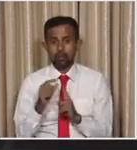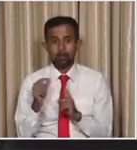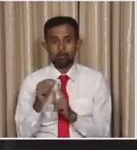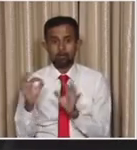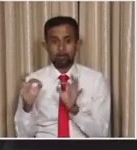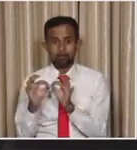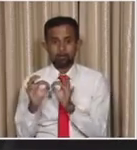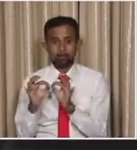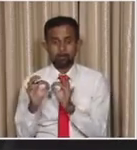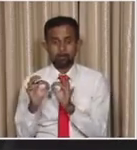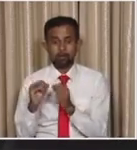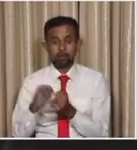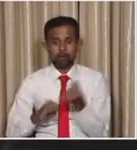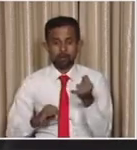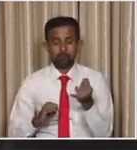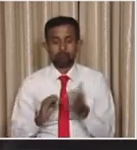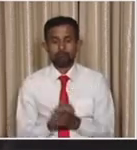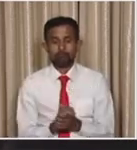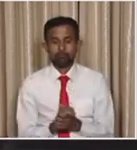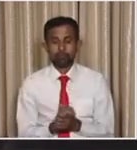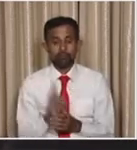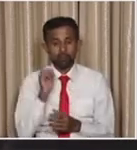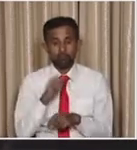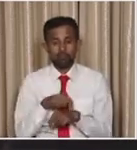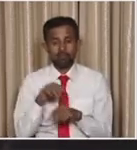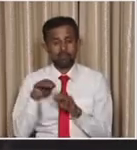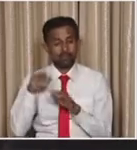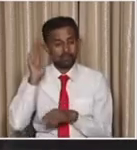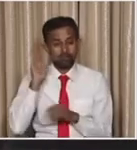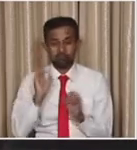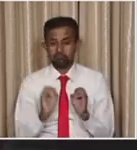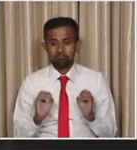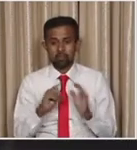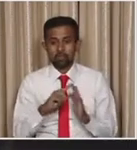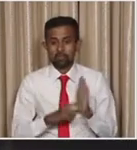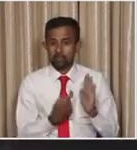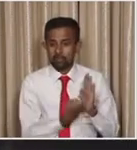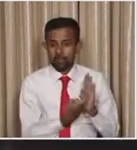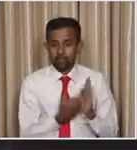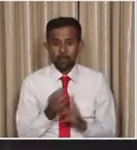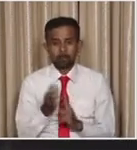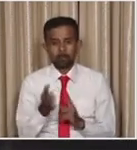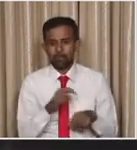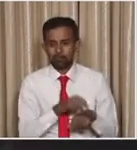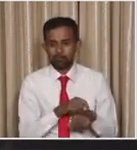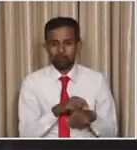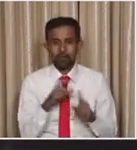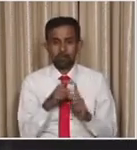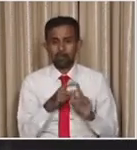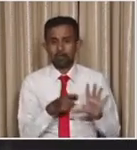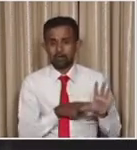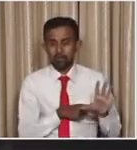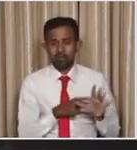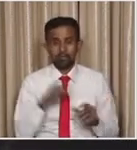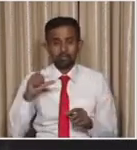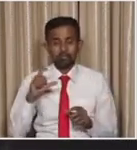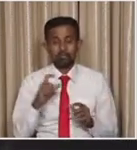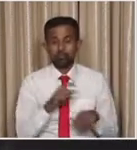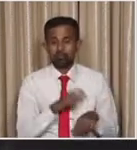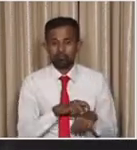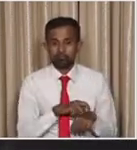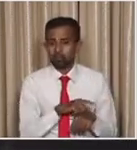විජයසුන්දර ඒ එහෙම කාලයක් ඉතිහාසෙ තිබ්බේ නැහැ ජේ.ආර්. යුගයේවත් ප්‍රේමදාස් යුගයේවත් ඩඩ්ලි යුගයේවත් චන්ද්‍රිකා යුගයේවත්